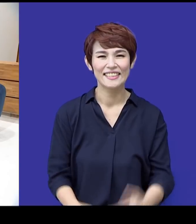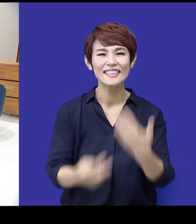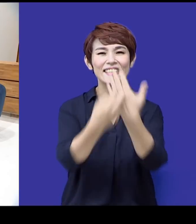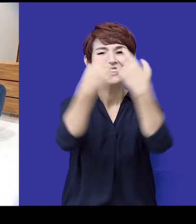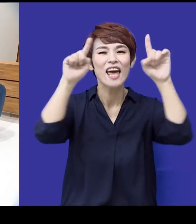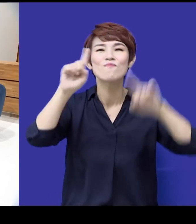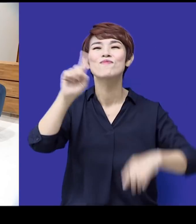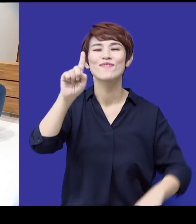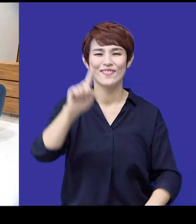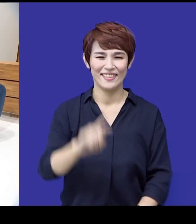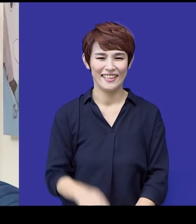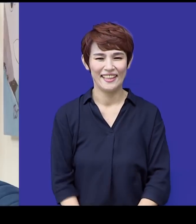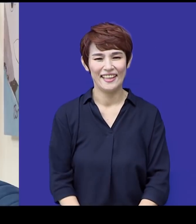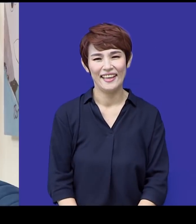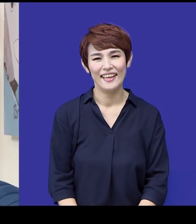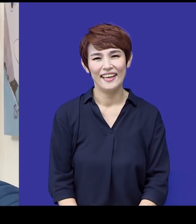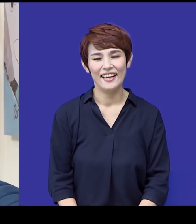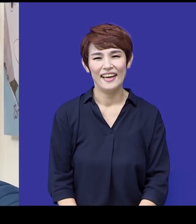네. 야.